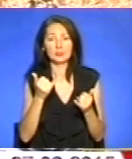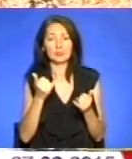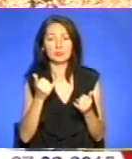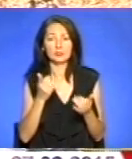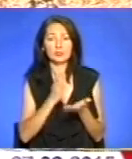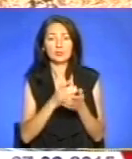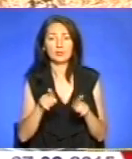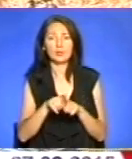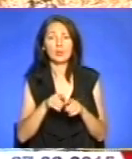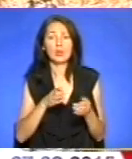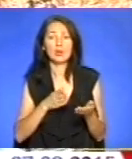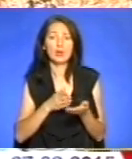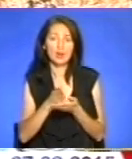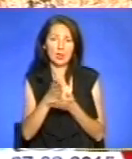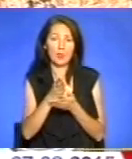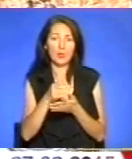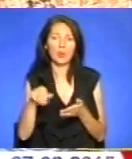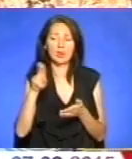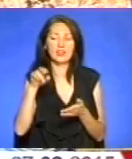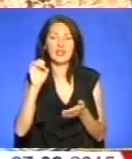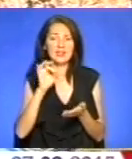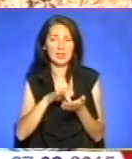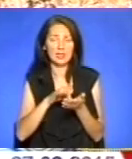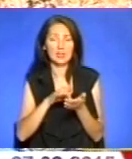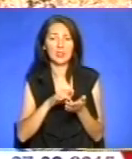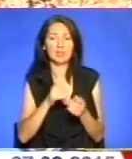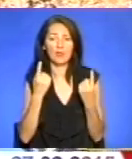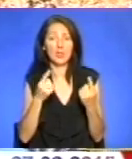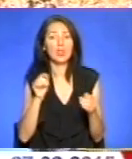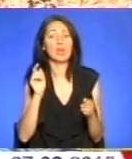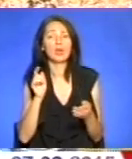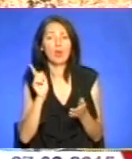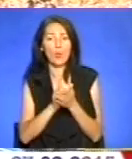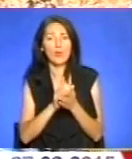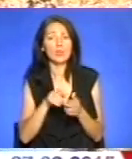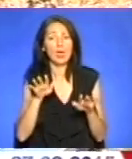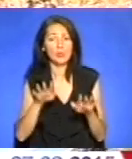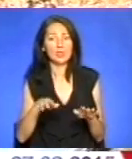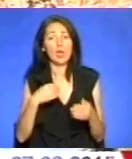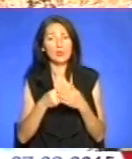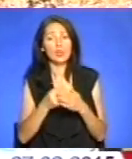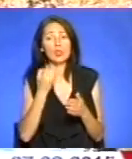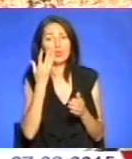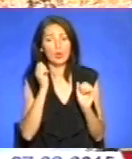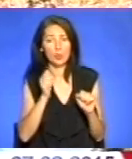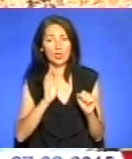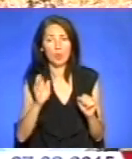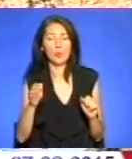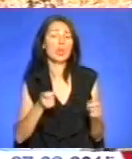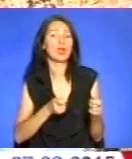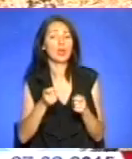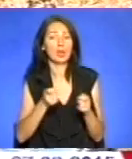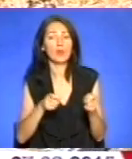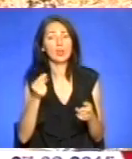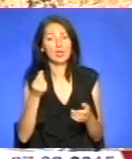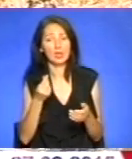децентралізацію, так? І дуже великі повноваження йдуть саме на місцевий бюджет, коли можна буде розпоряджатися, і вже ви бачите, що